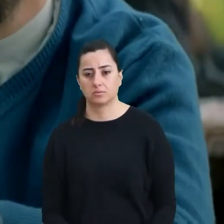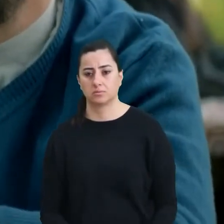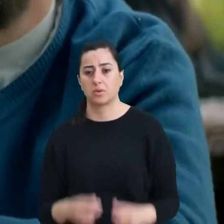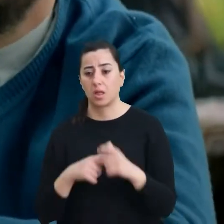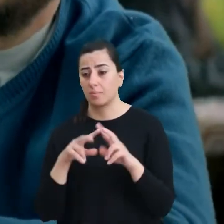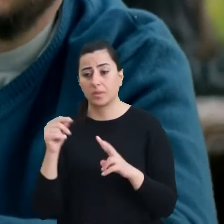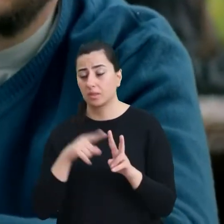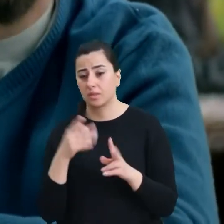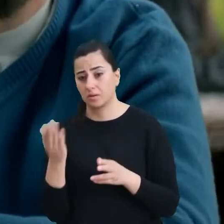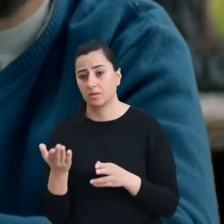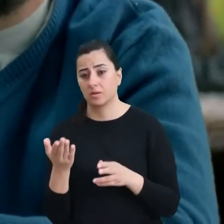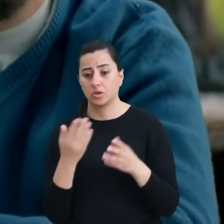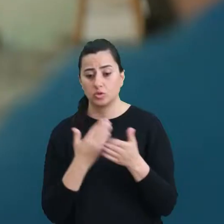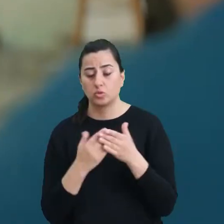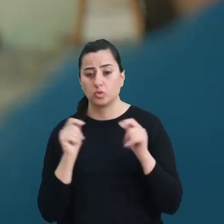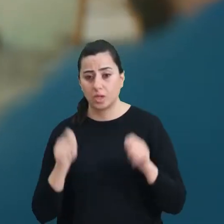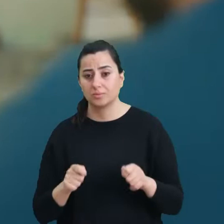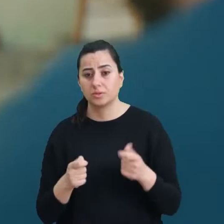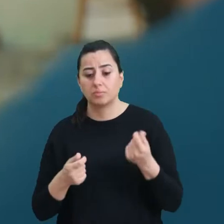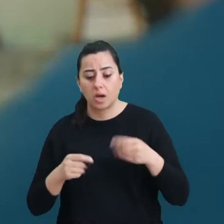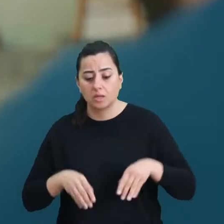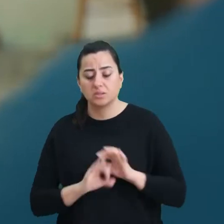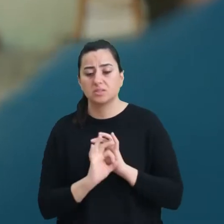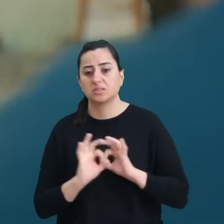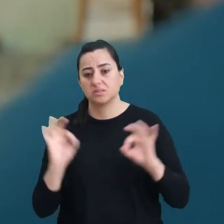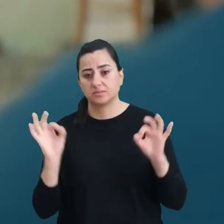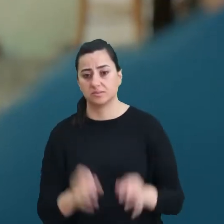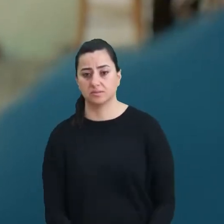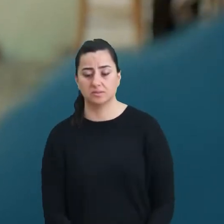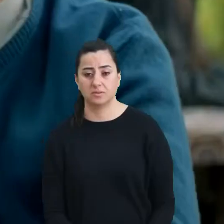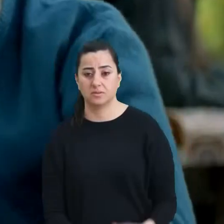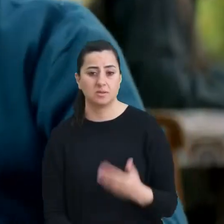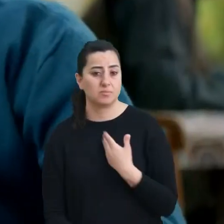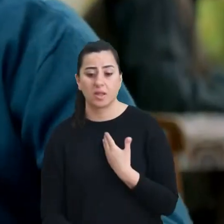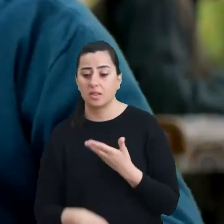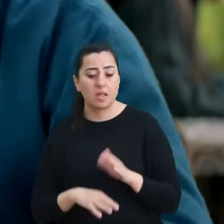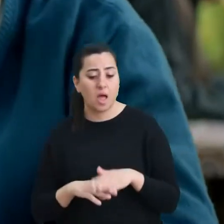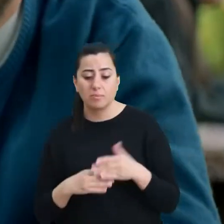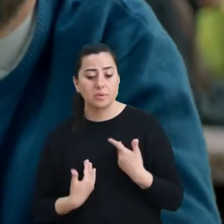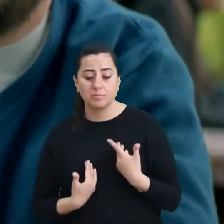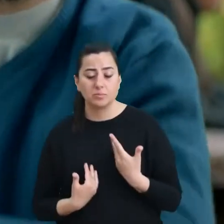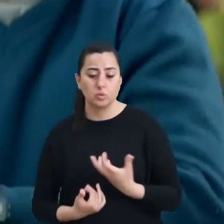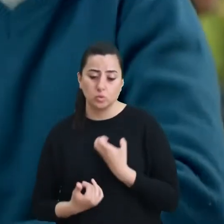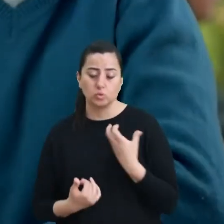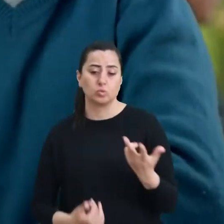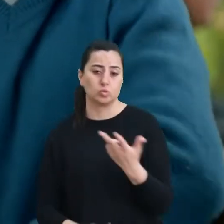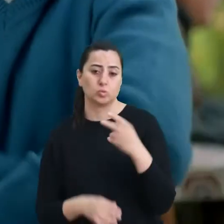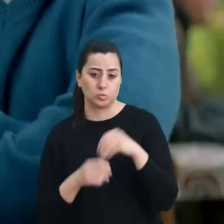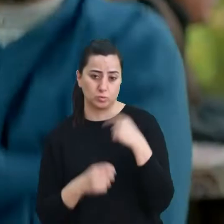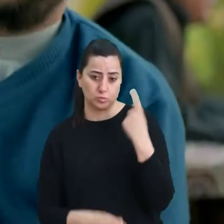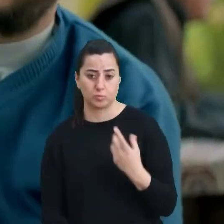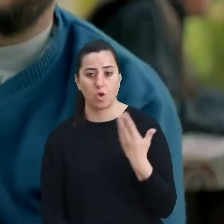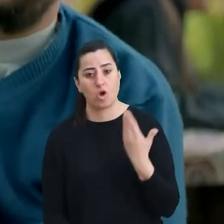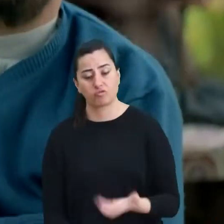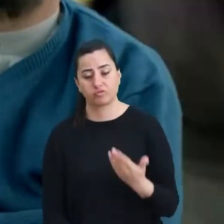Emin düğün yapacak cebinde 5 kuruş parası yok. Ben dertlenmeyeyim de kim dertlensin ağa demiş.